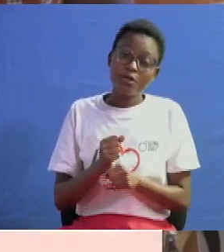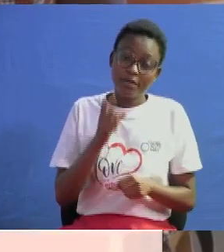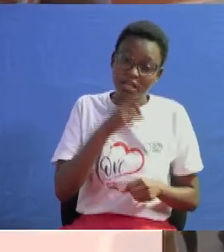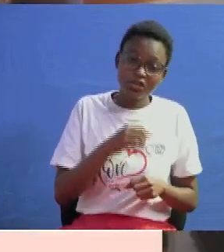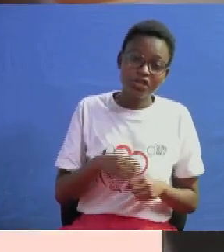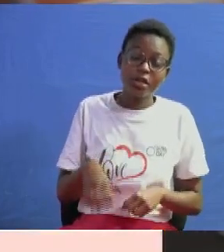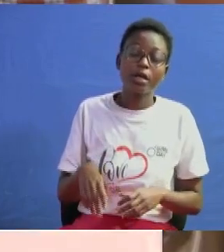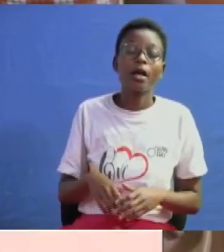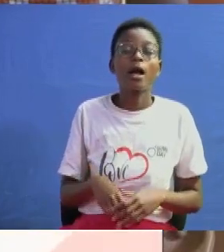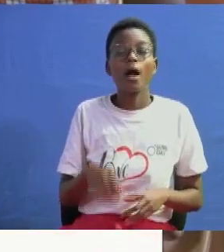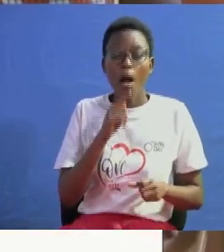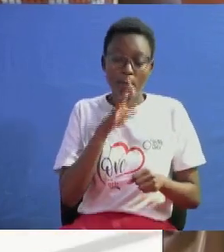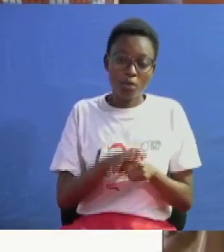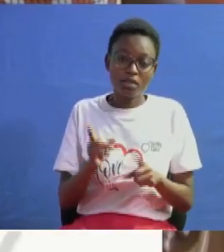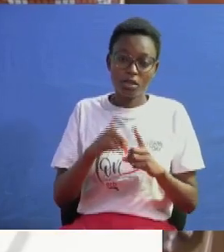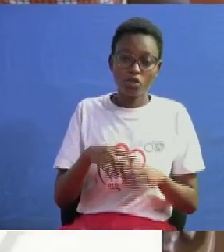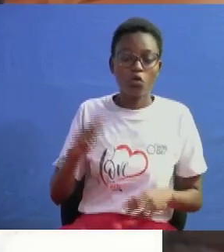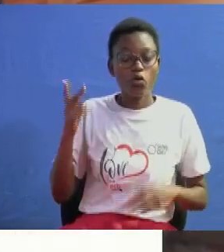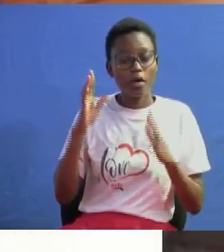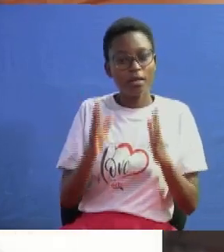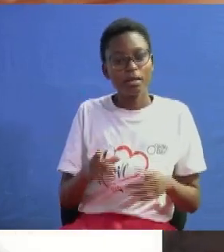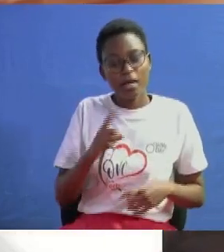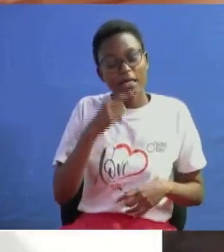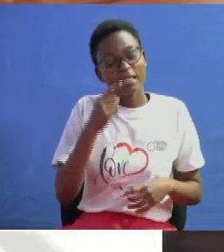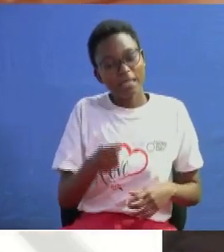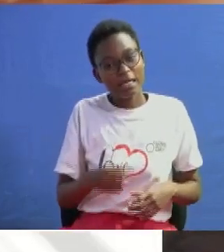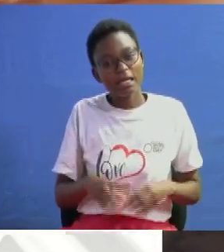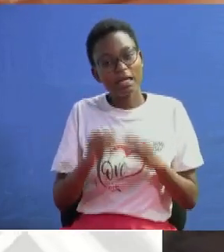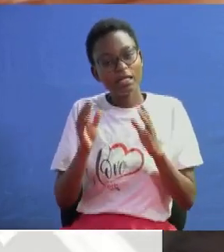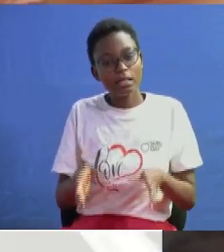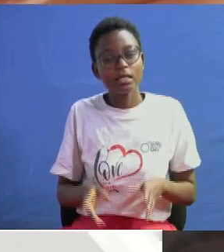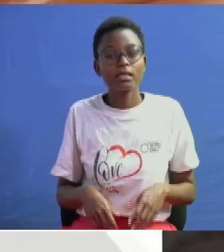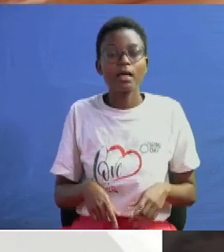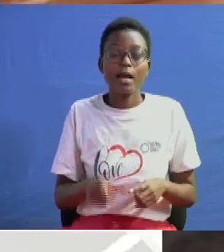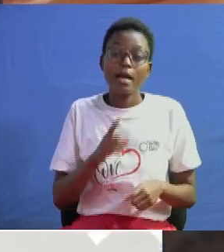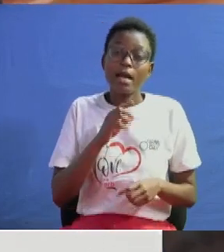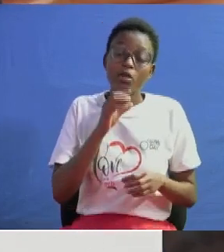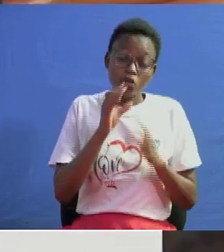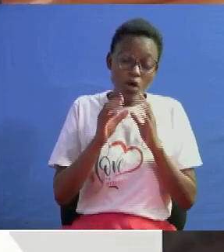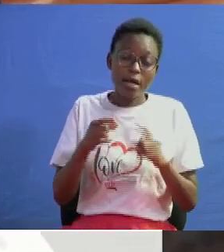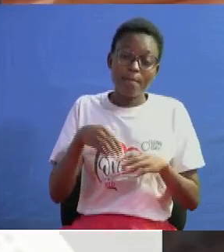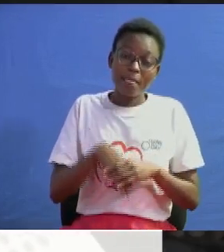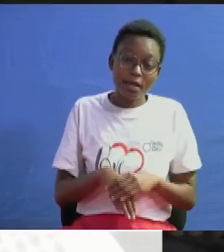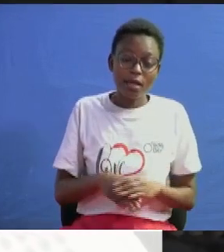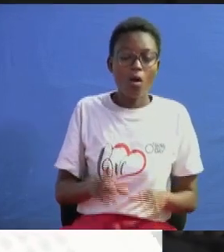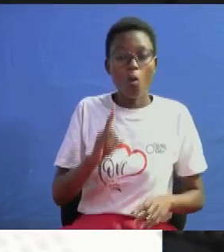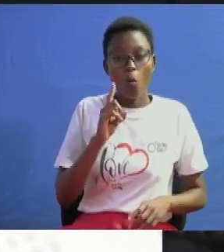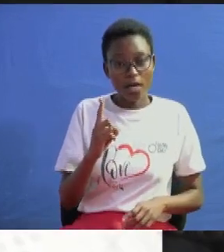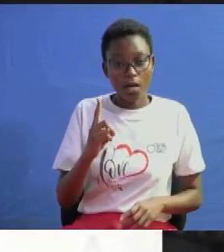Kenyans. Gachagua also urged leaders from the Mount Kenya region to speak in one voice, calling on them to first deliver